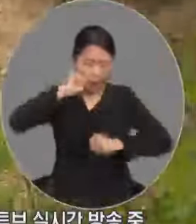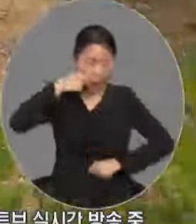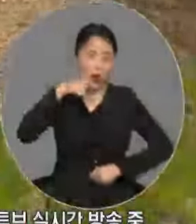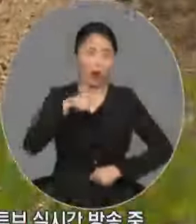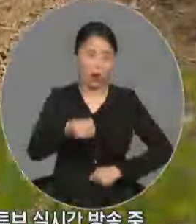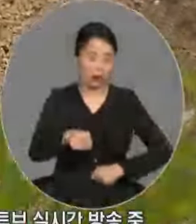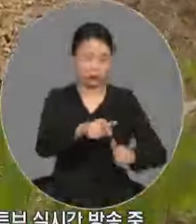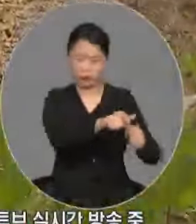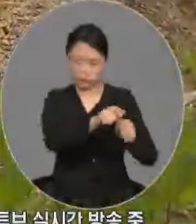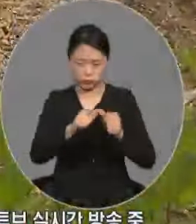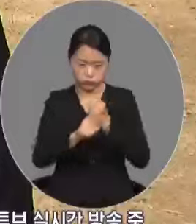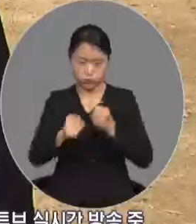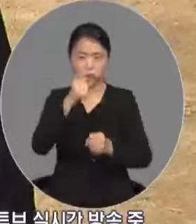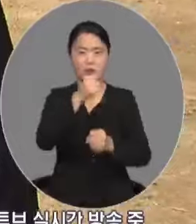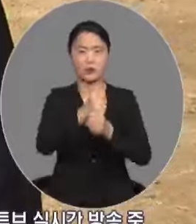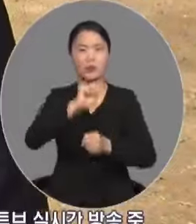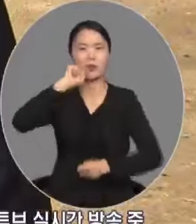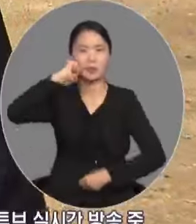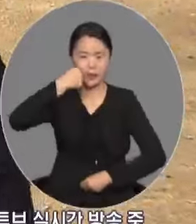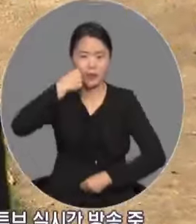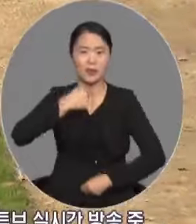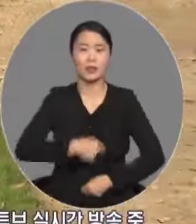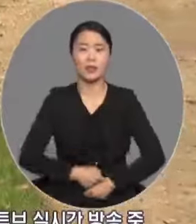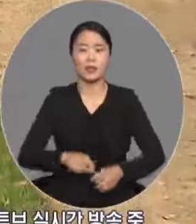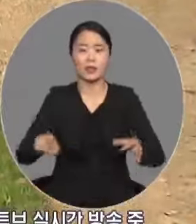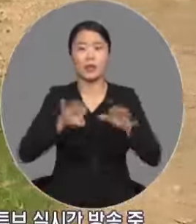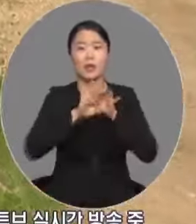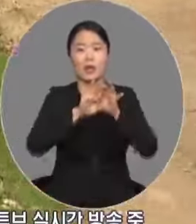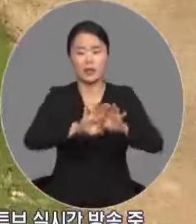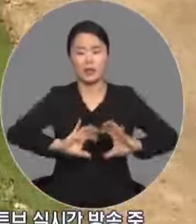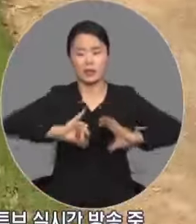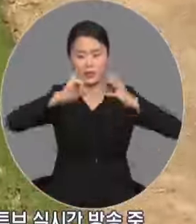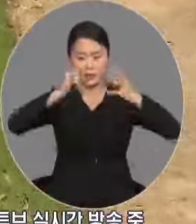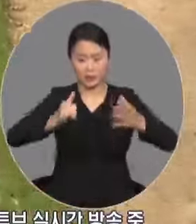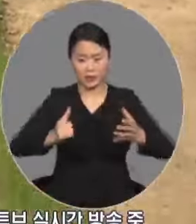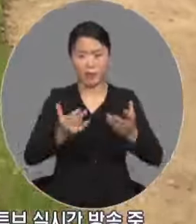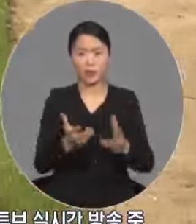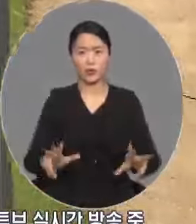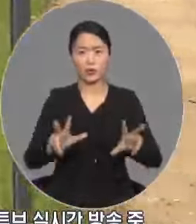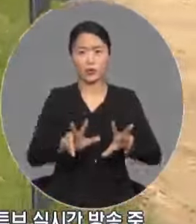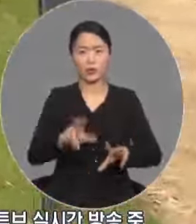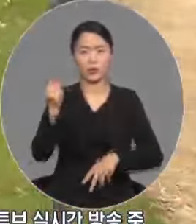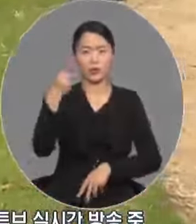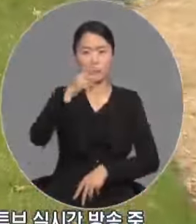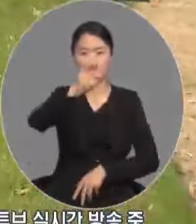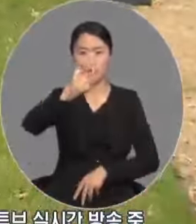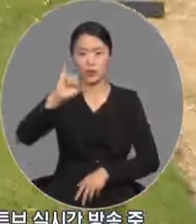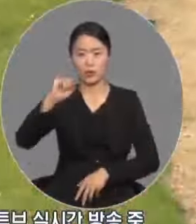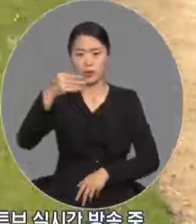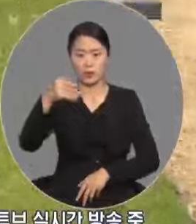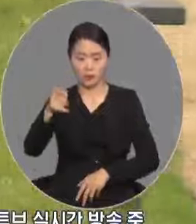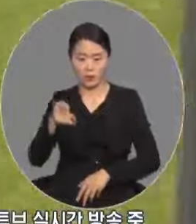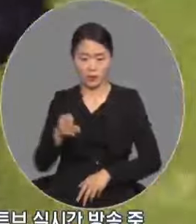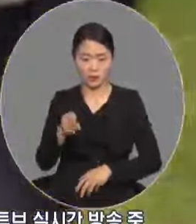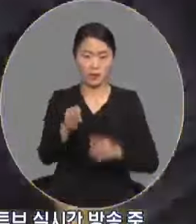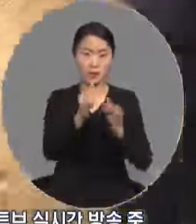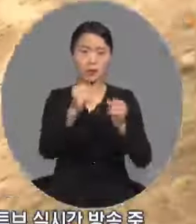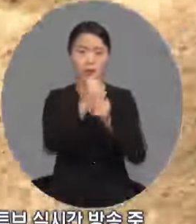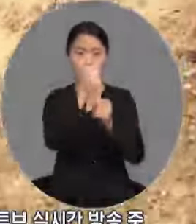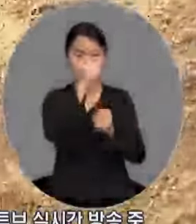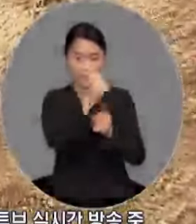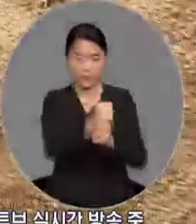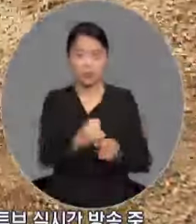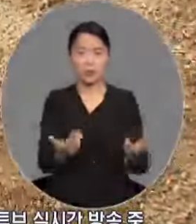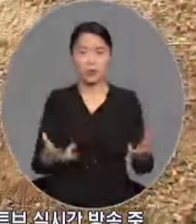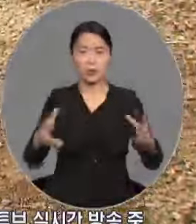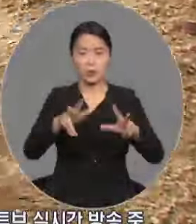복구하기도 어렵습니다. 이곳은 세계적인 정원과 피트 아우돌프가 조성한 자연주의 정원입니다. 하지만 희귀 식물을